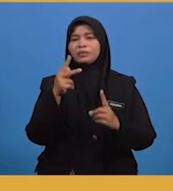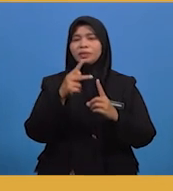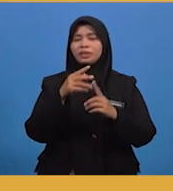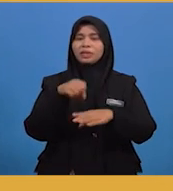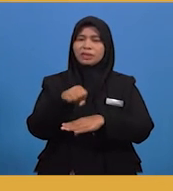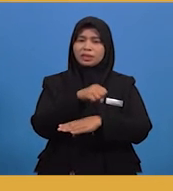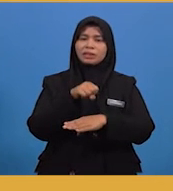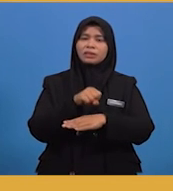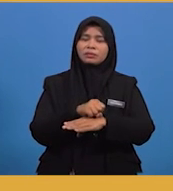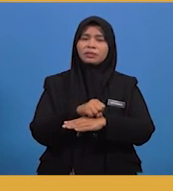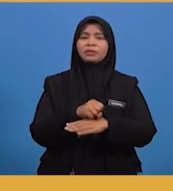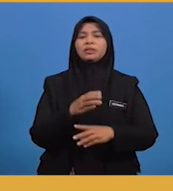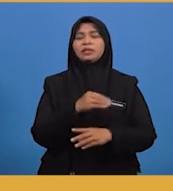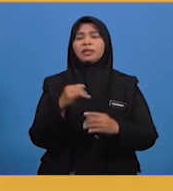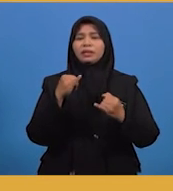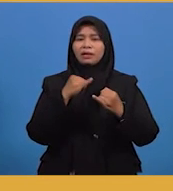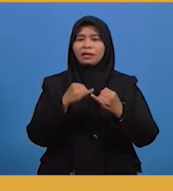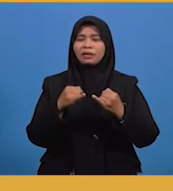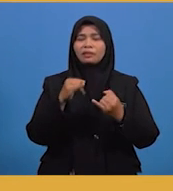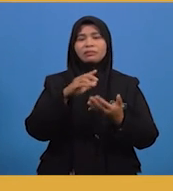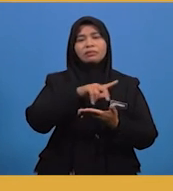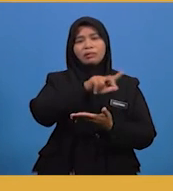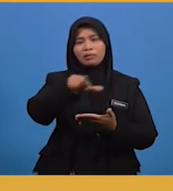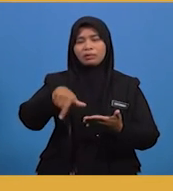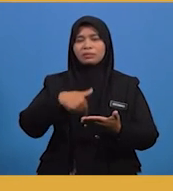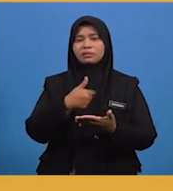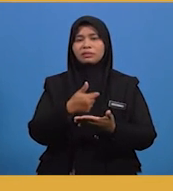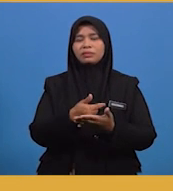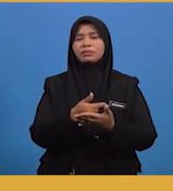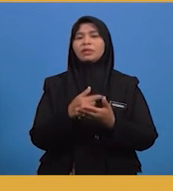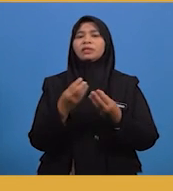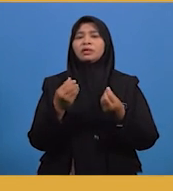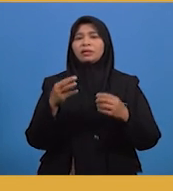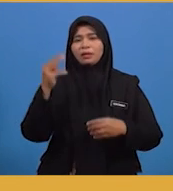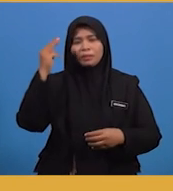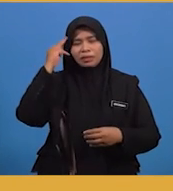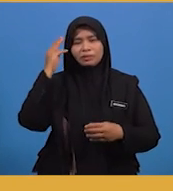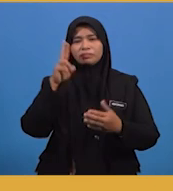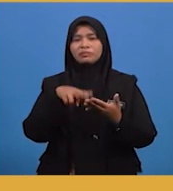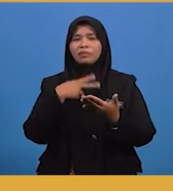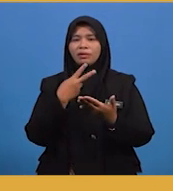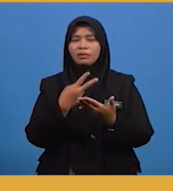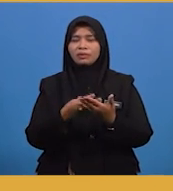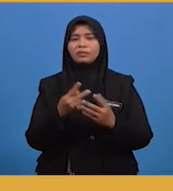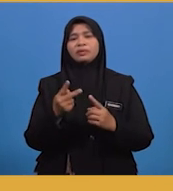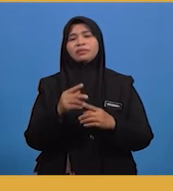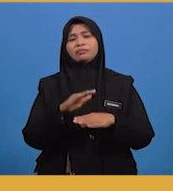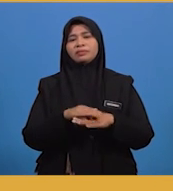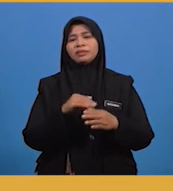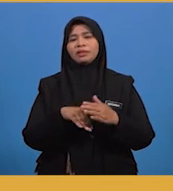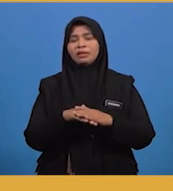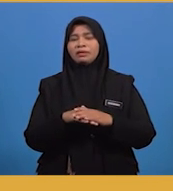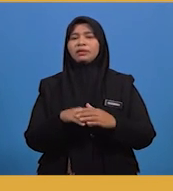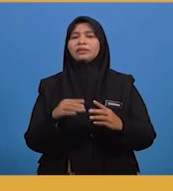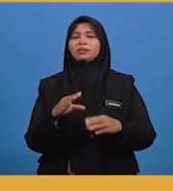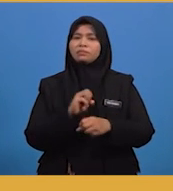Dan akhirnya, keseluruhan tanah Melayu jatuh ke tangan tentera Jepun apabila Singapura